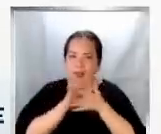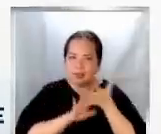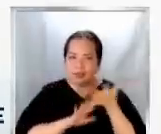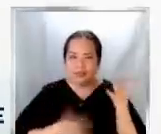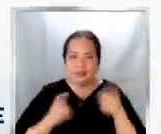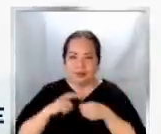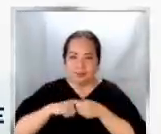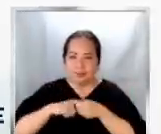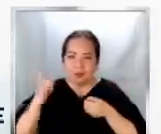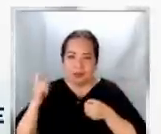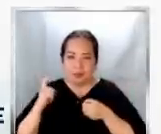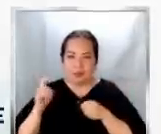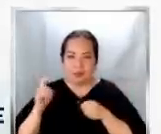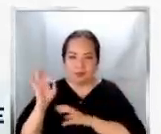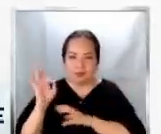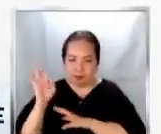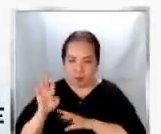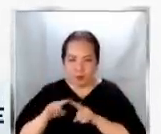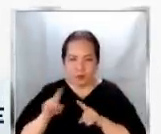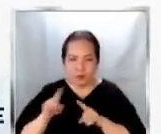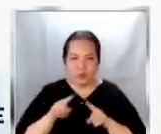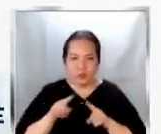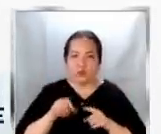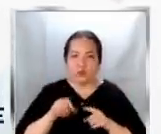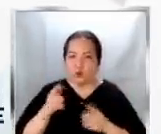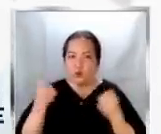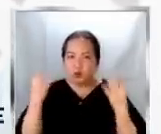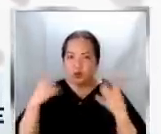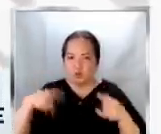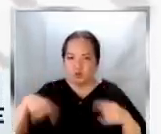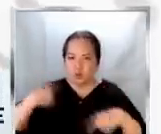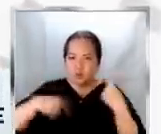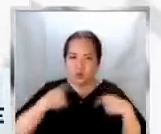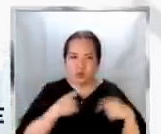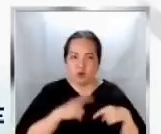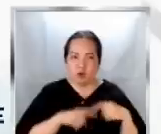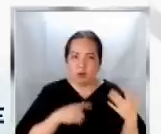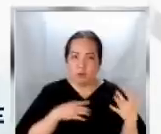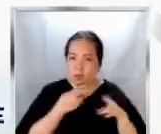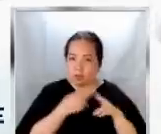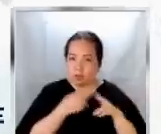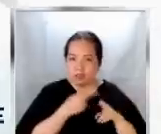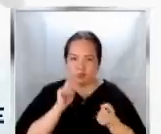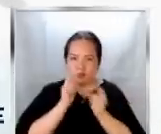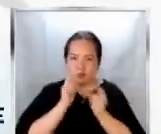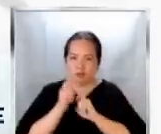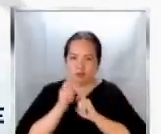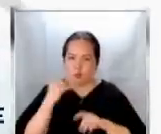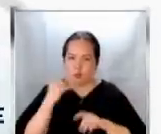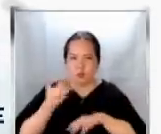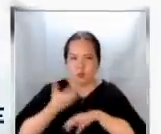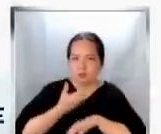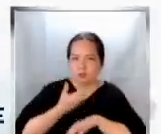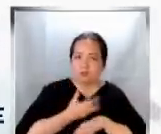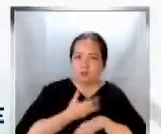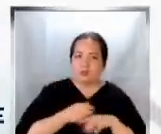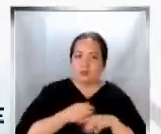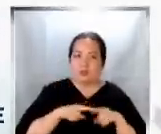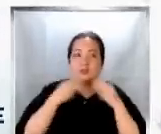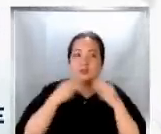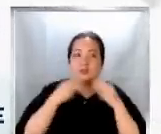media accounts at pawa mga peke daw ang mga kumakalat ngayon na ginagamit ng kanyang pangalan at naglalabas pa ng mga pahayag na galing umano sa